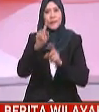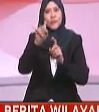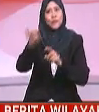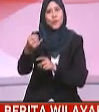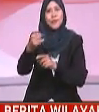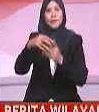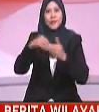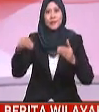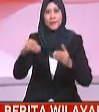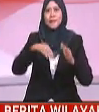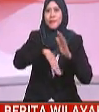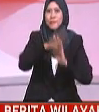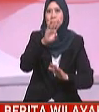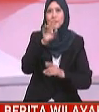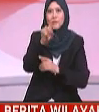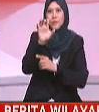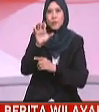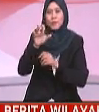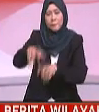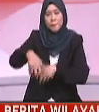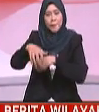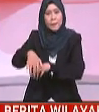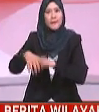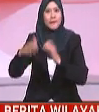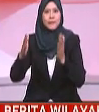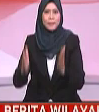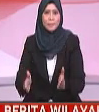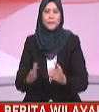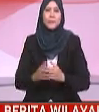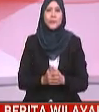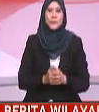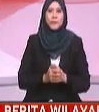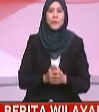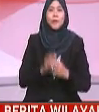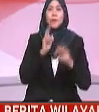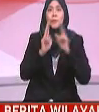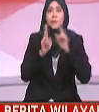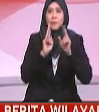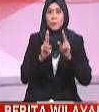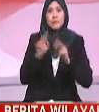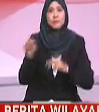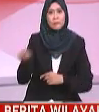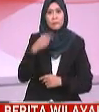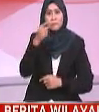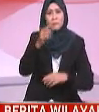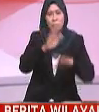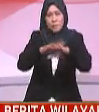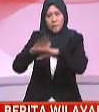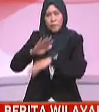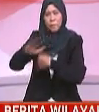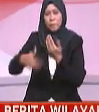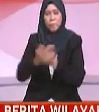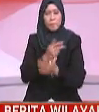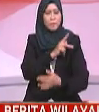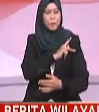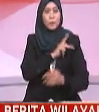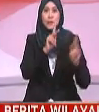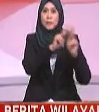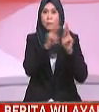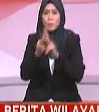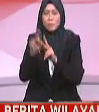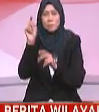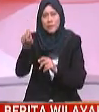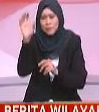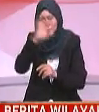RM1 juta kepada lebih 100 petani di kawasan Dun Jemoreng. Terdahulu dalam ucapannya, beliau turut menyeru ketua kampung di kawasan itu untuk mengenal